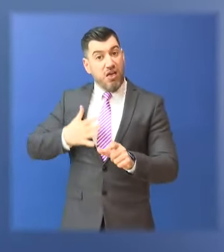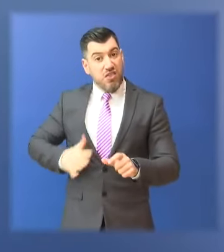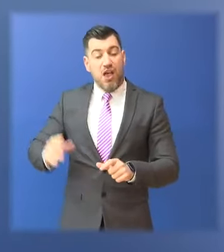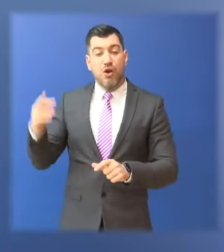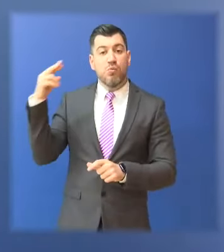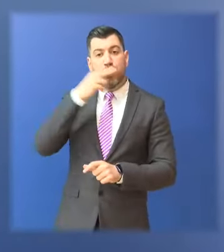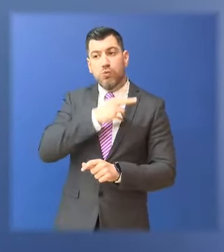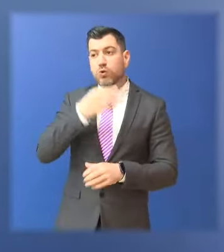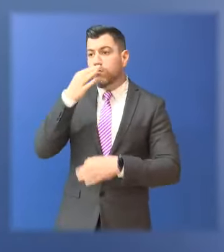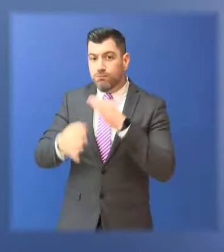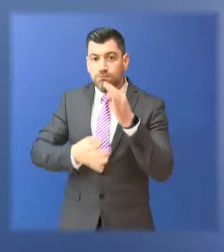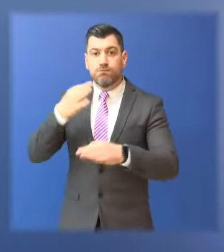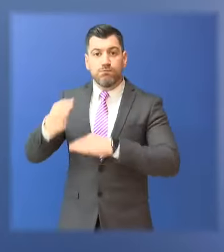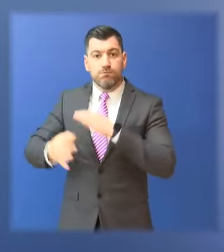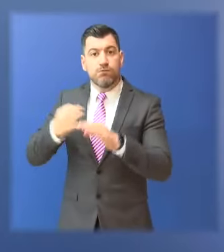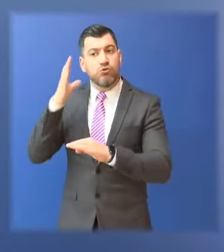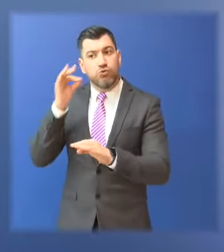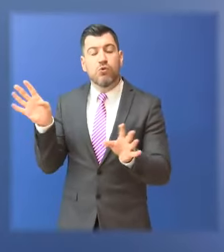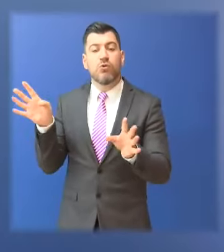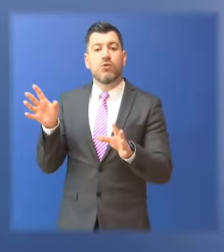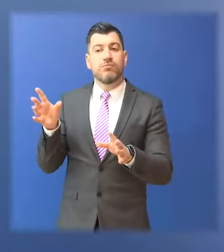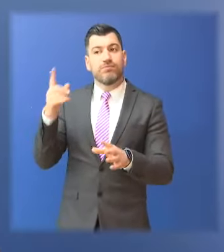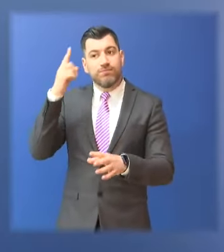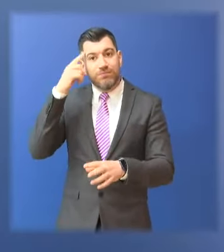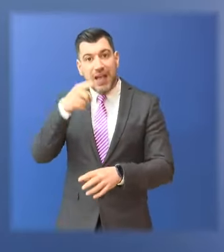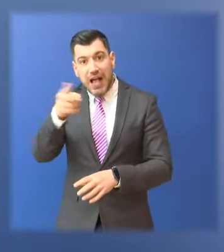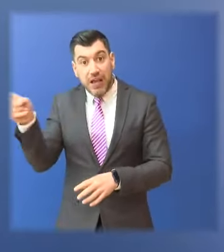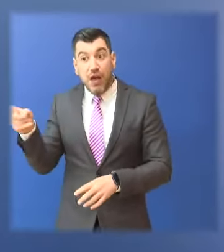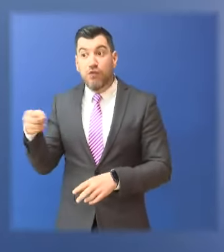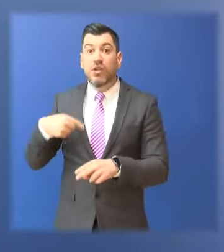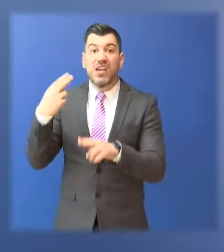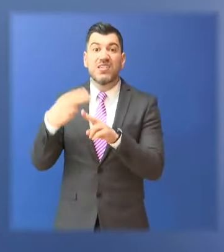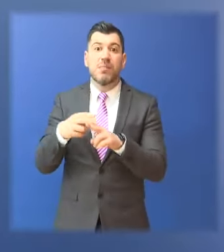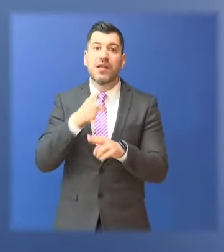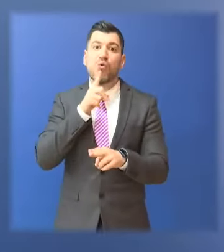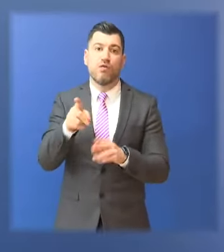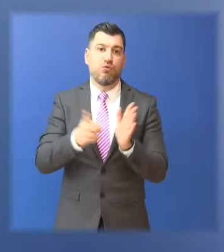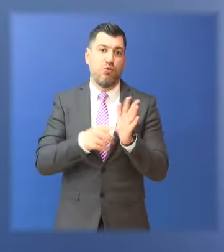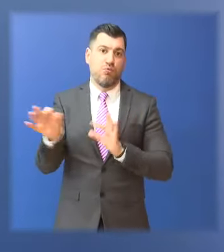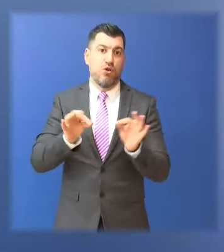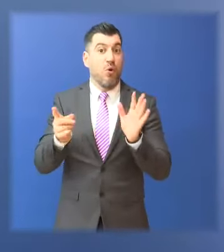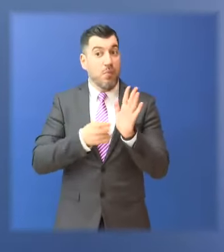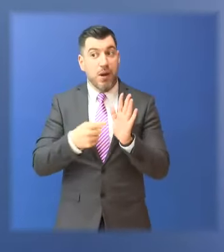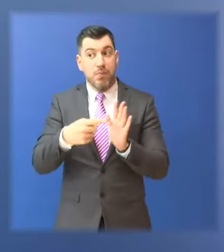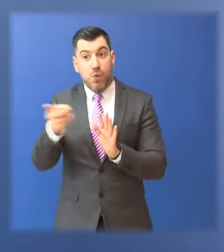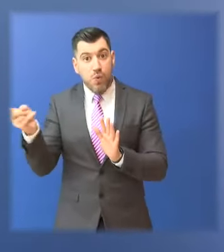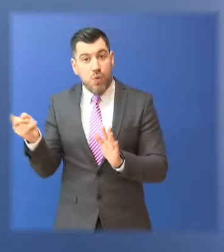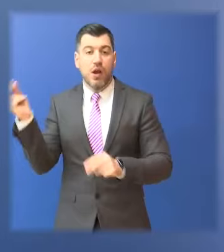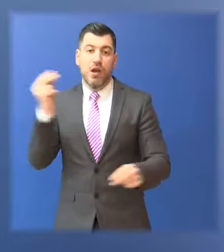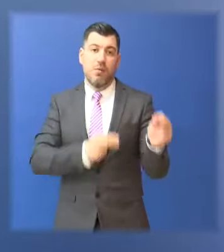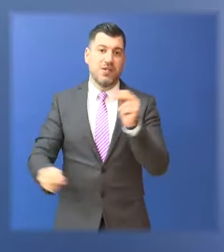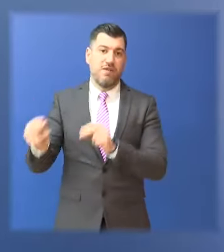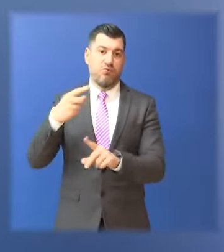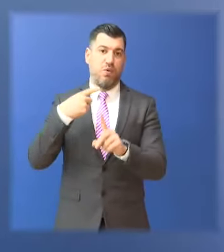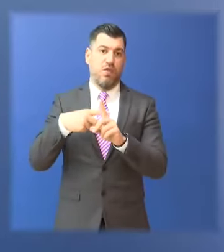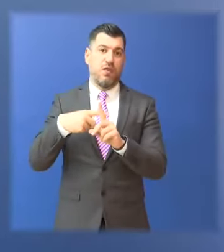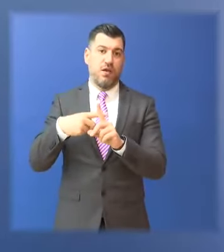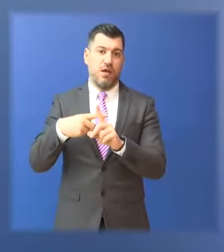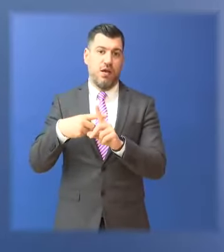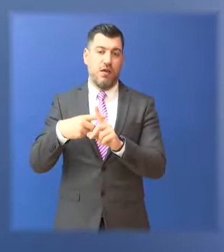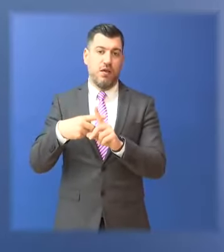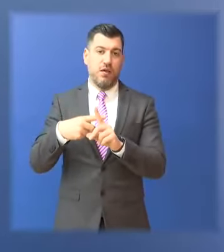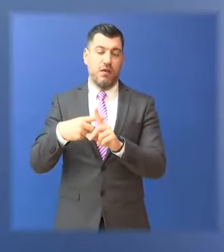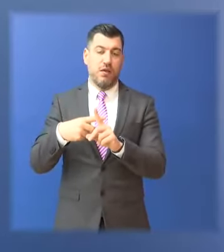πολιτών στο ελληνικό κοινοβούλιο για την ορθότητα αυτής της παρέμβασης. Άρα δεν τίθεται κανένα από αυτά τα οποία ρωτάτε. Προφανώς σε μια ψηφοφορία που